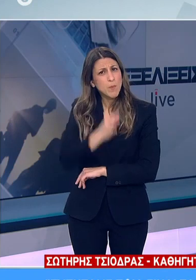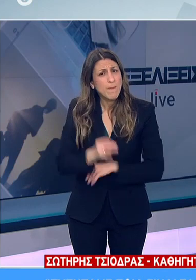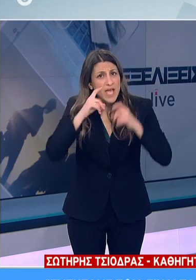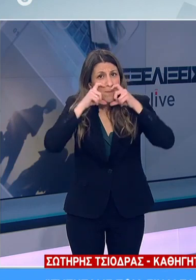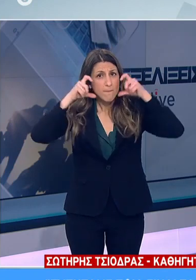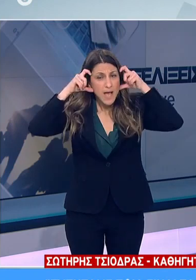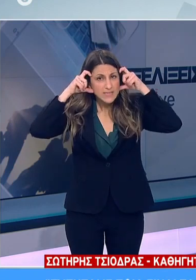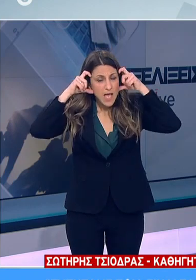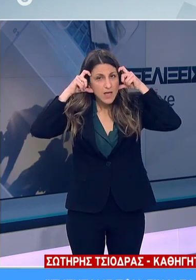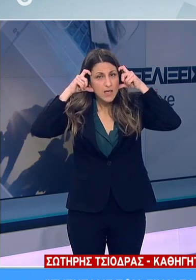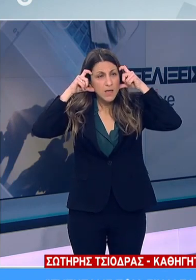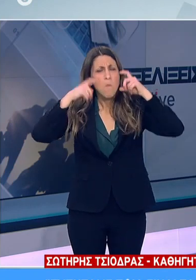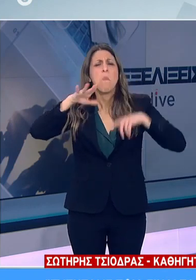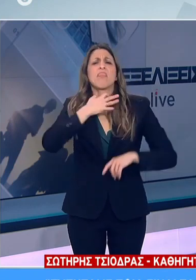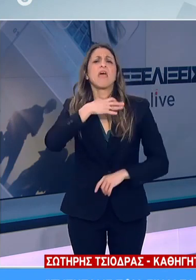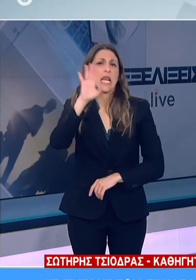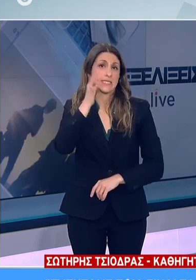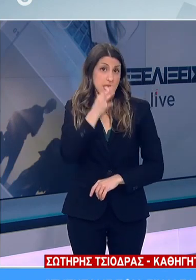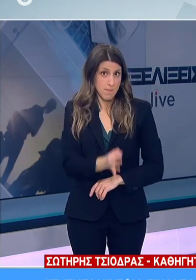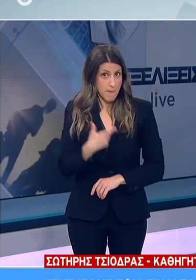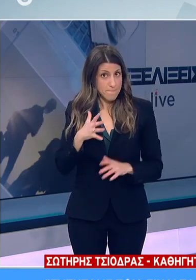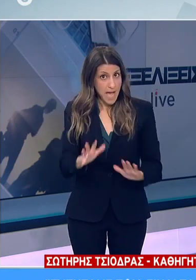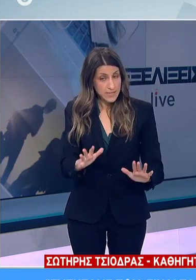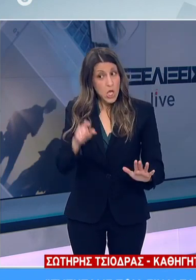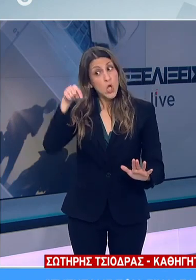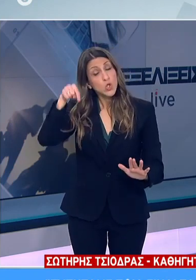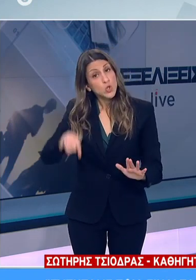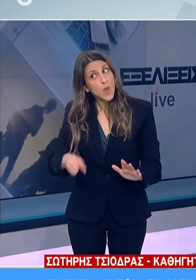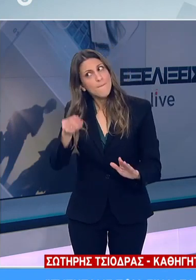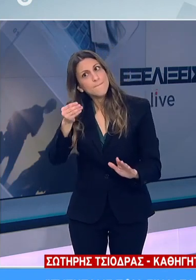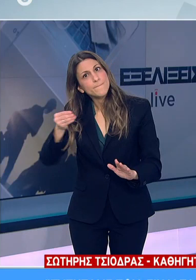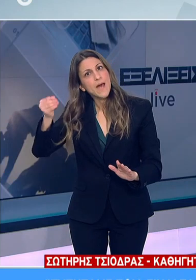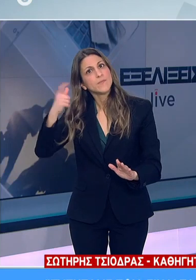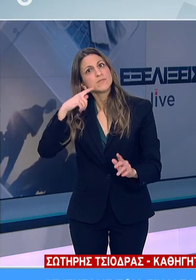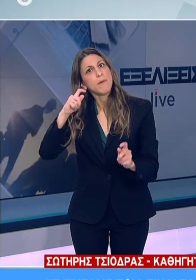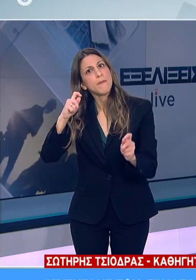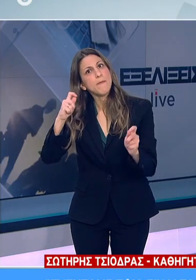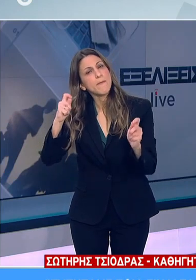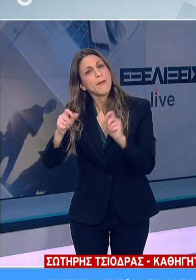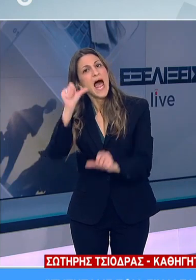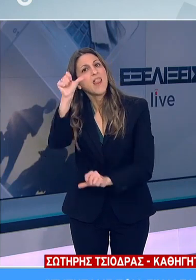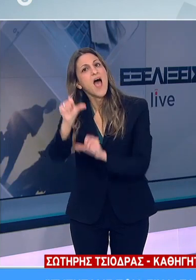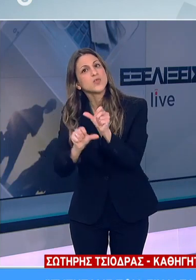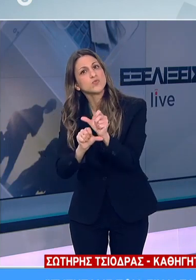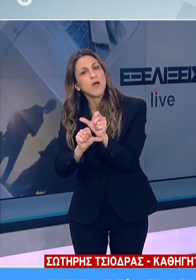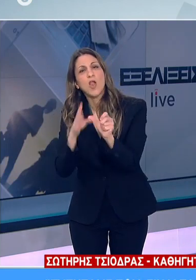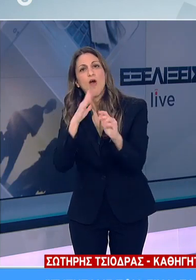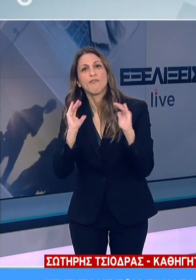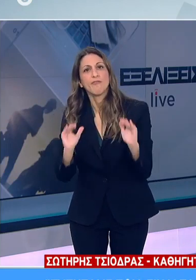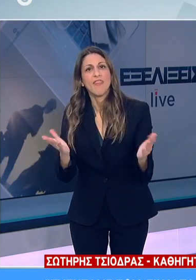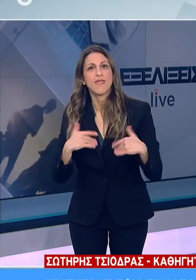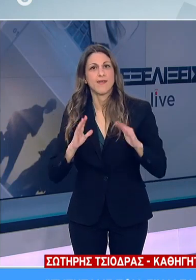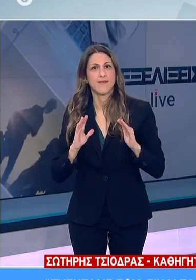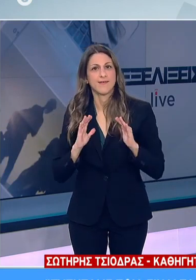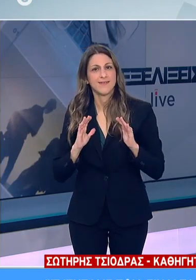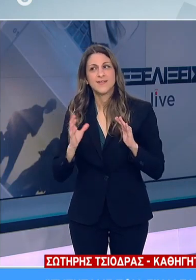τη μείωση της επιδημίας στην κοινότητα. Αλλά αυτή τη στιγμή θα χρησιμοποιήσουμε ένα επιπρόσθετο μέτρο για να καλύψουμε και